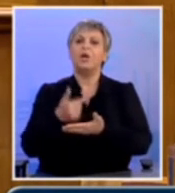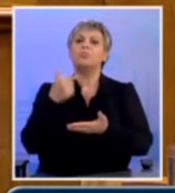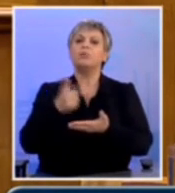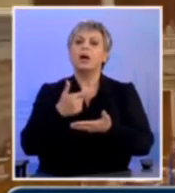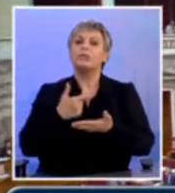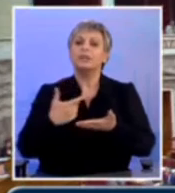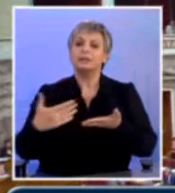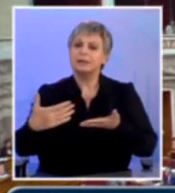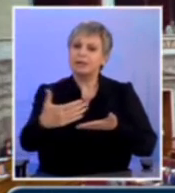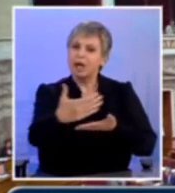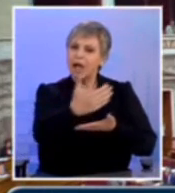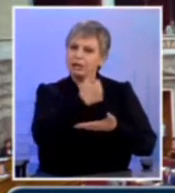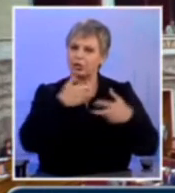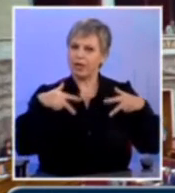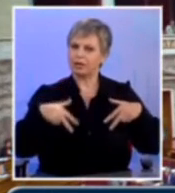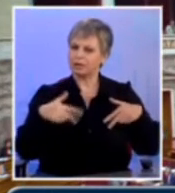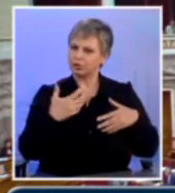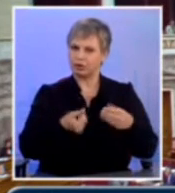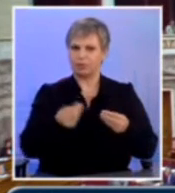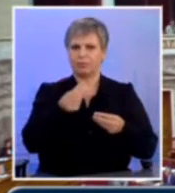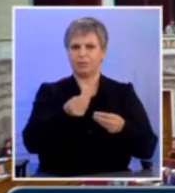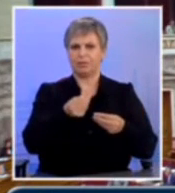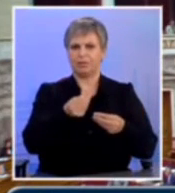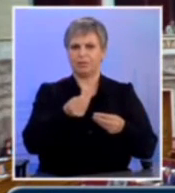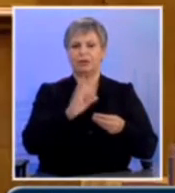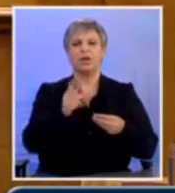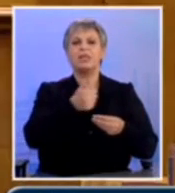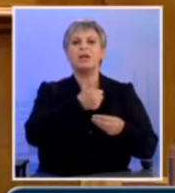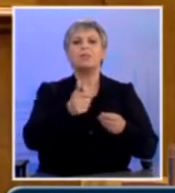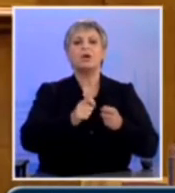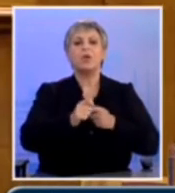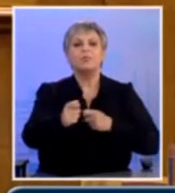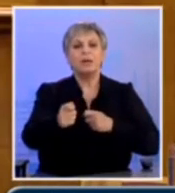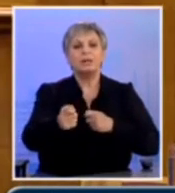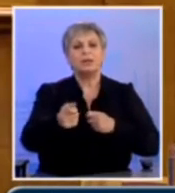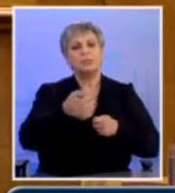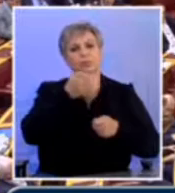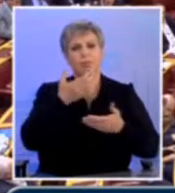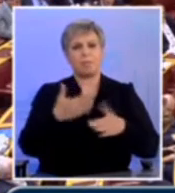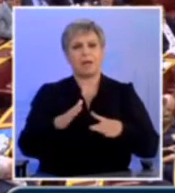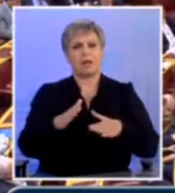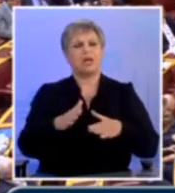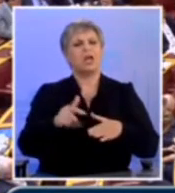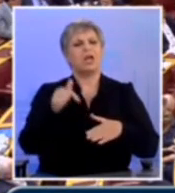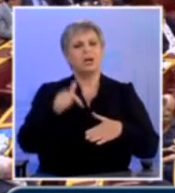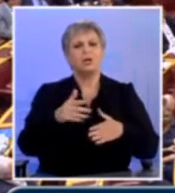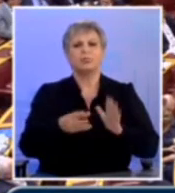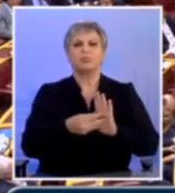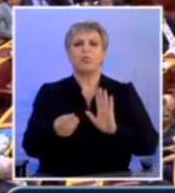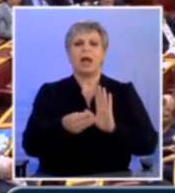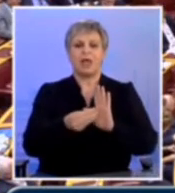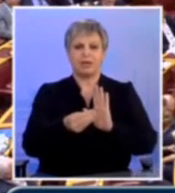κράτος, πέραν των μέτρων που γνωρίζουμε, όπως παραδείγματος χάρη ένα μέτρο